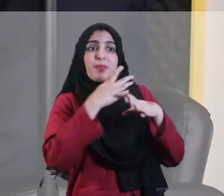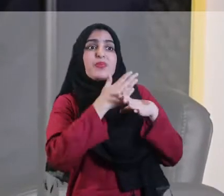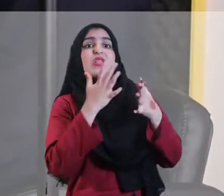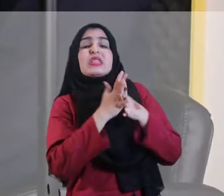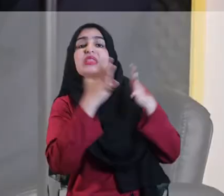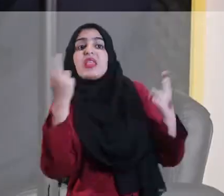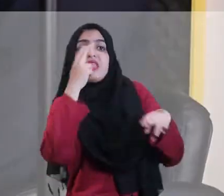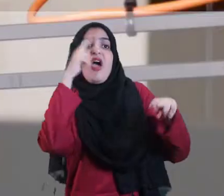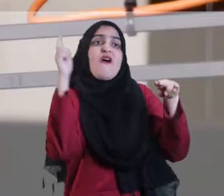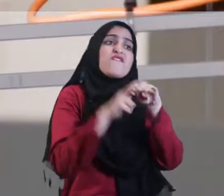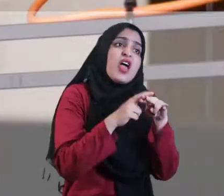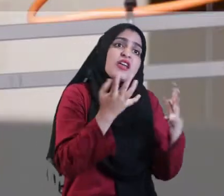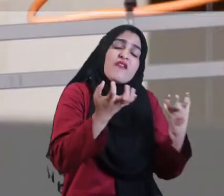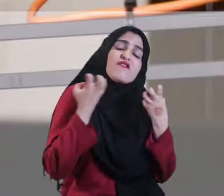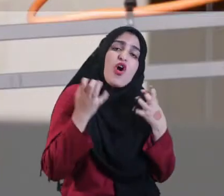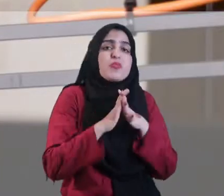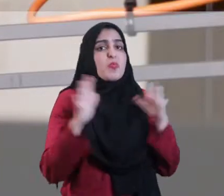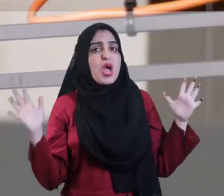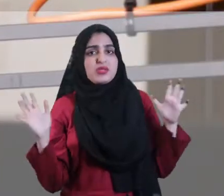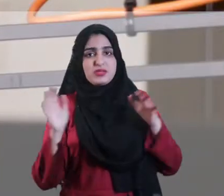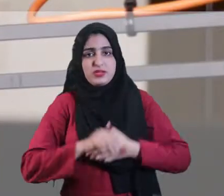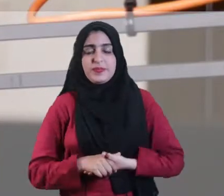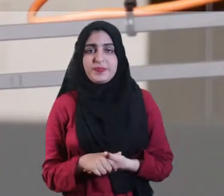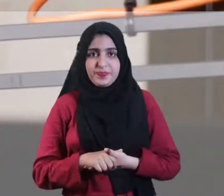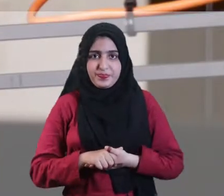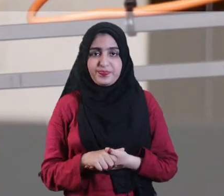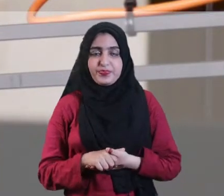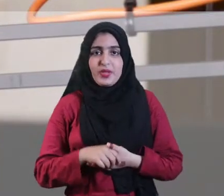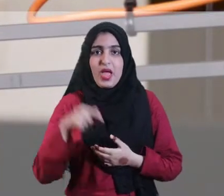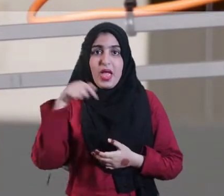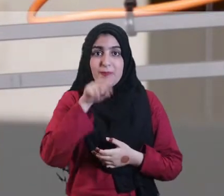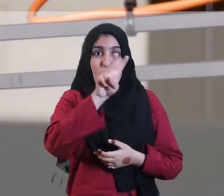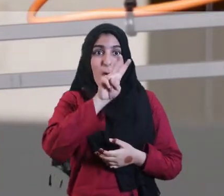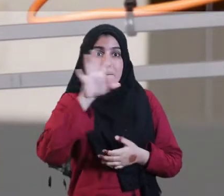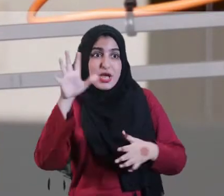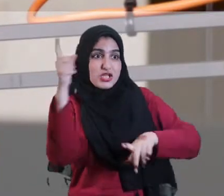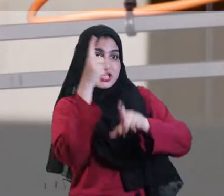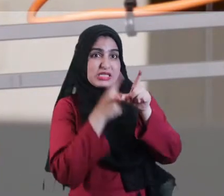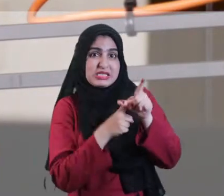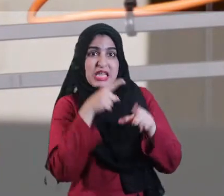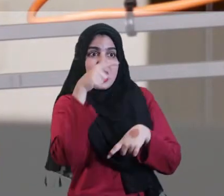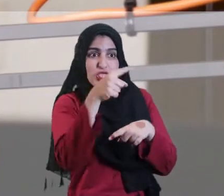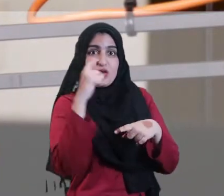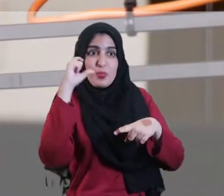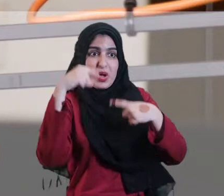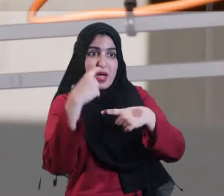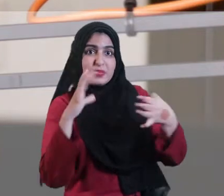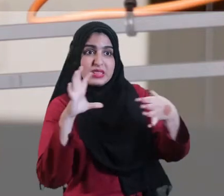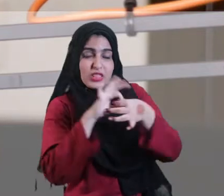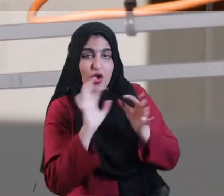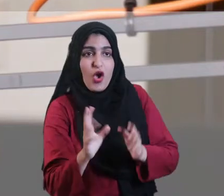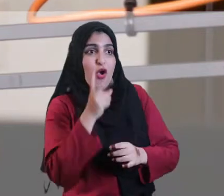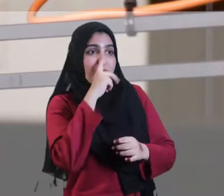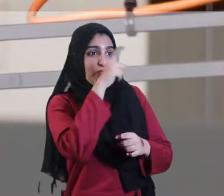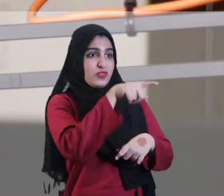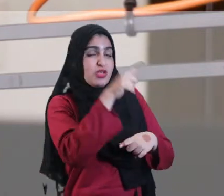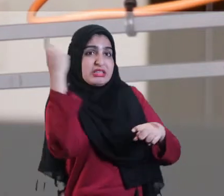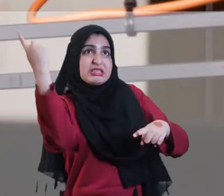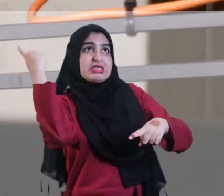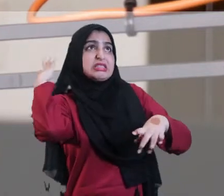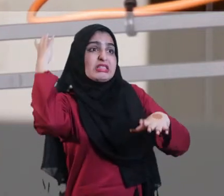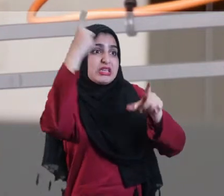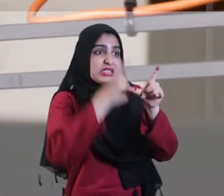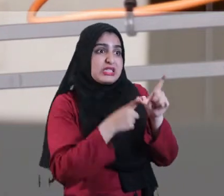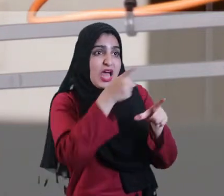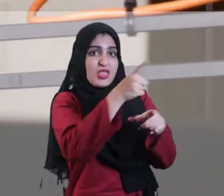इसमें कोई शक नहीं कि आप अच्छे से इंडस्ट्री में भी काफी से हैं यह कहां